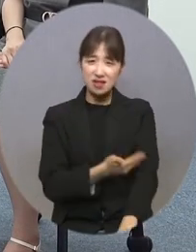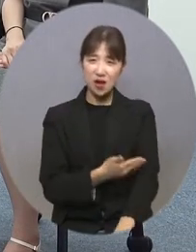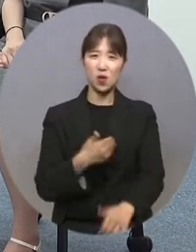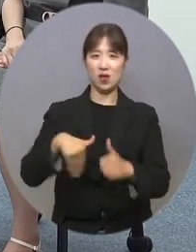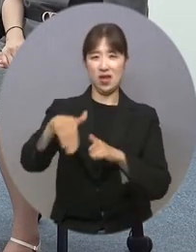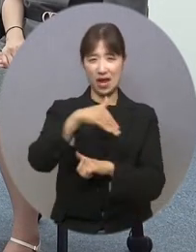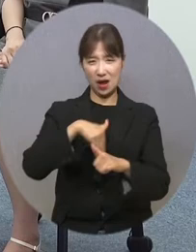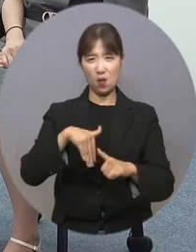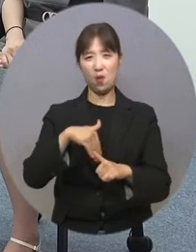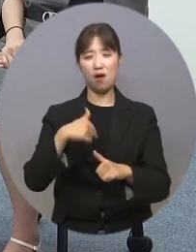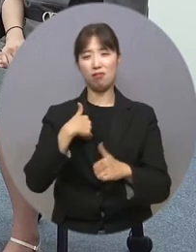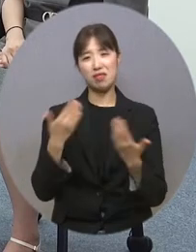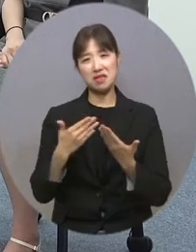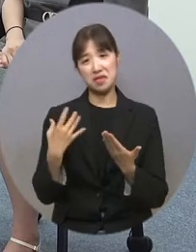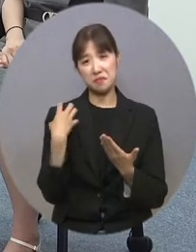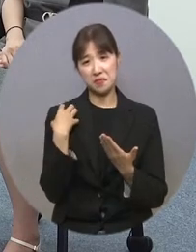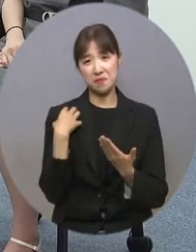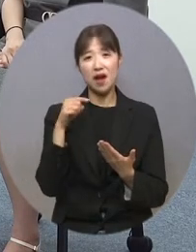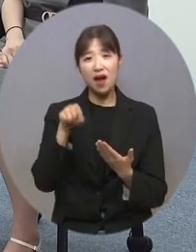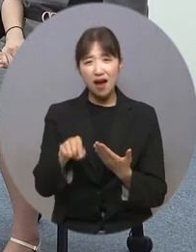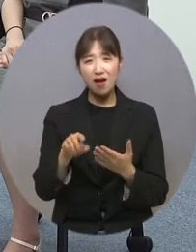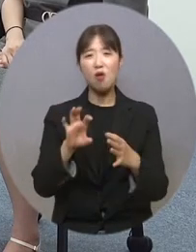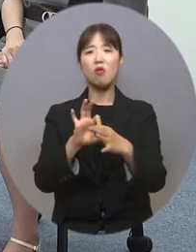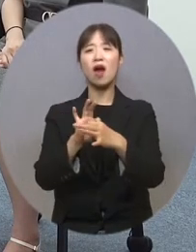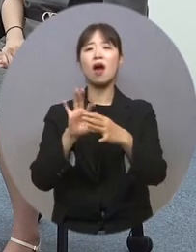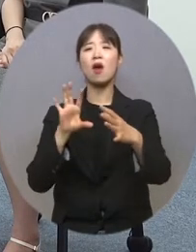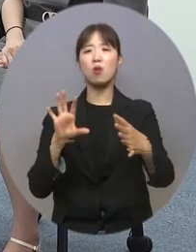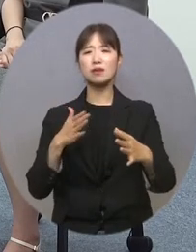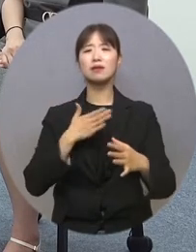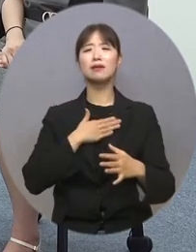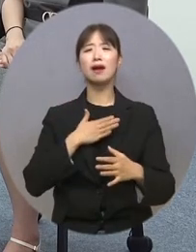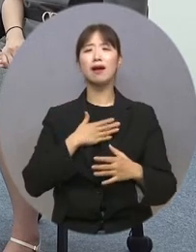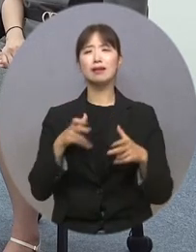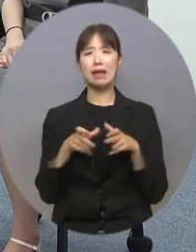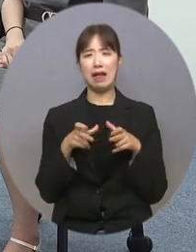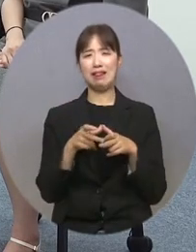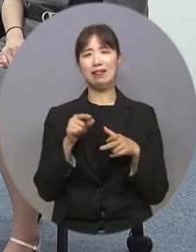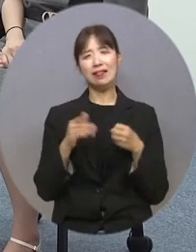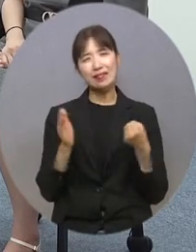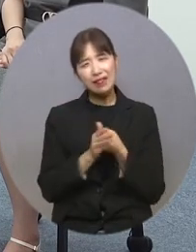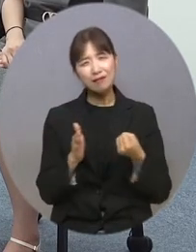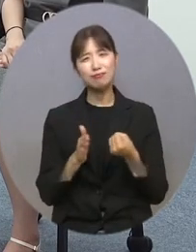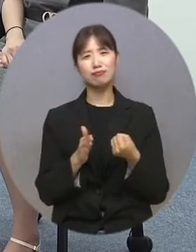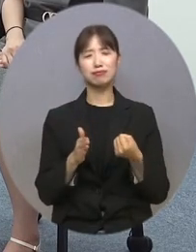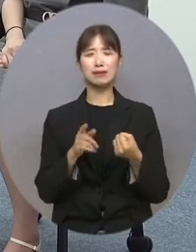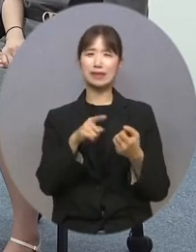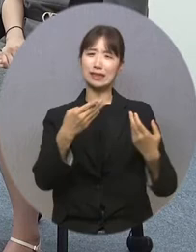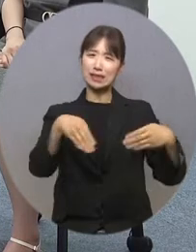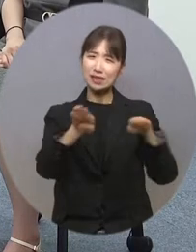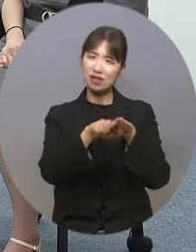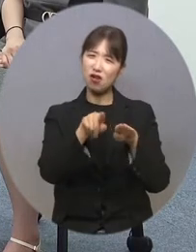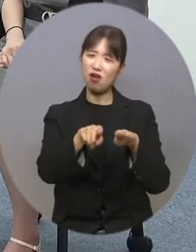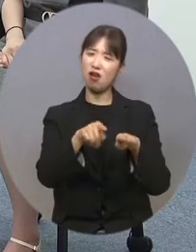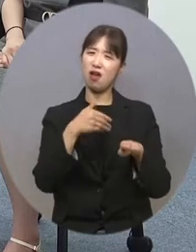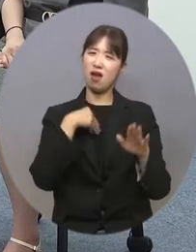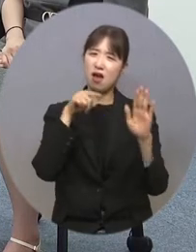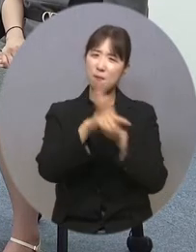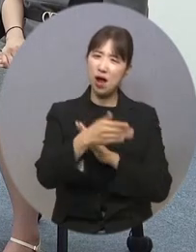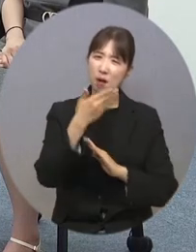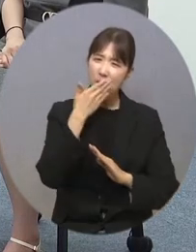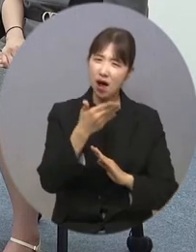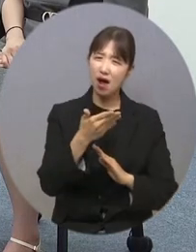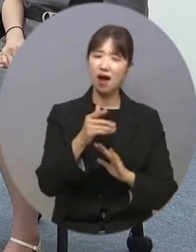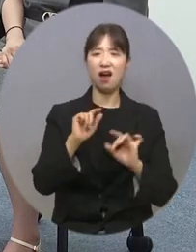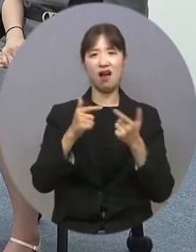상황 또 진무 와의 관계를 떠나서 편의시설이 있냐 없냐 그렇죠 또 그런 부분이 이해가 되냐 안되냐